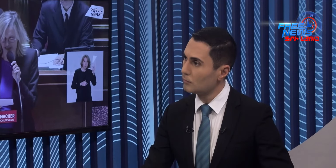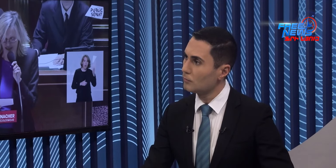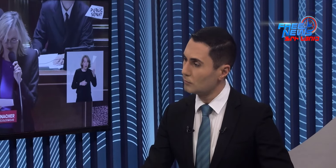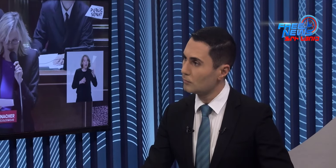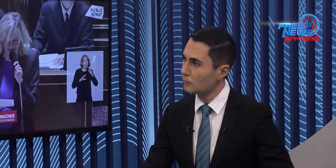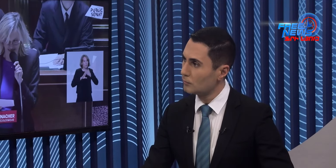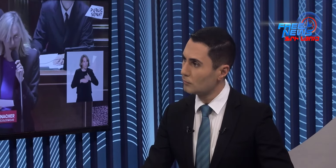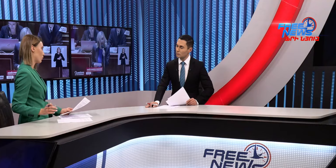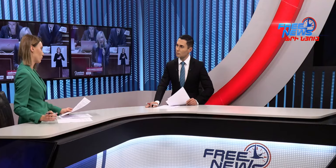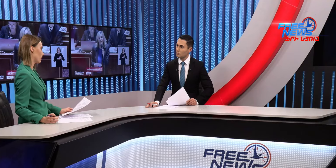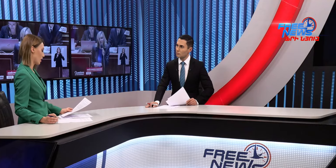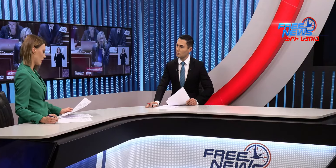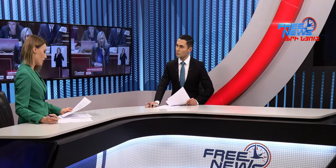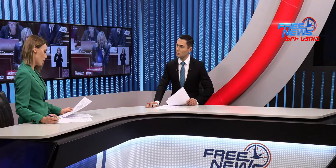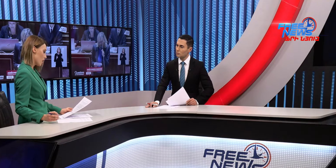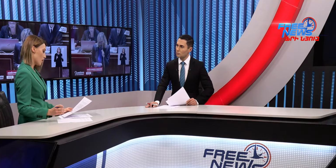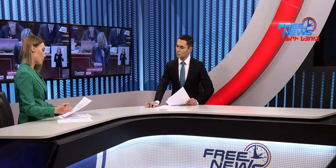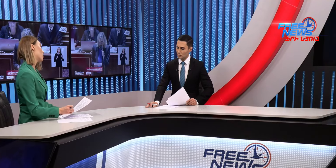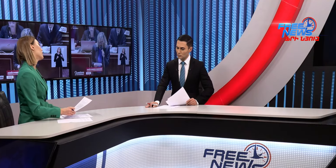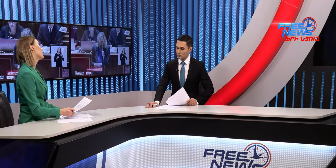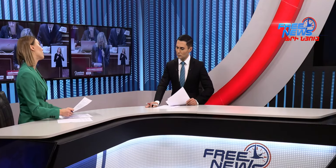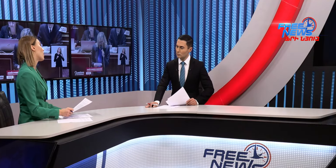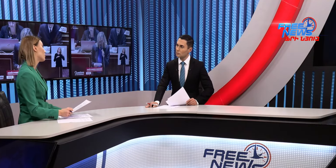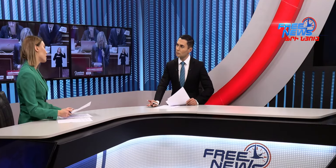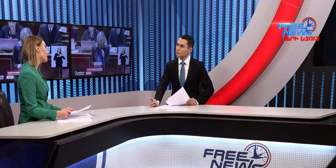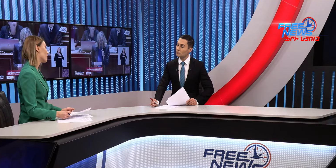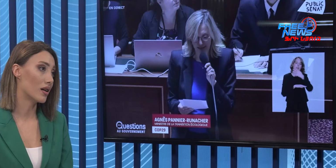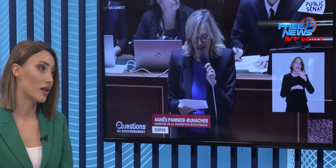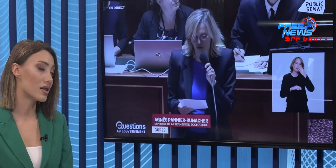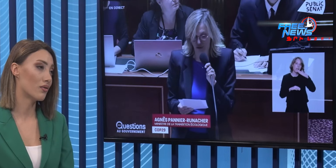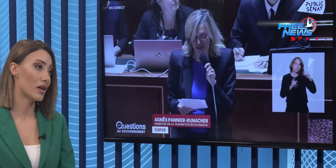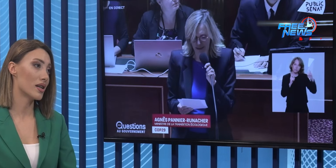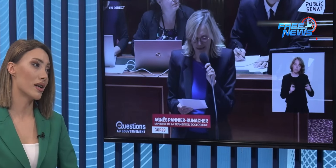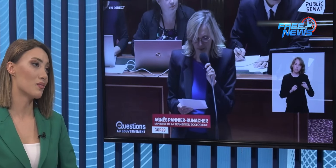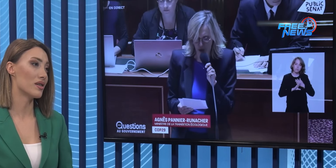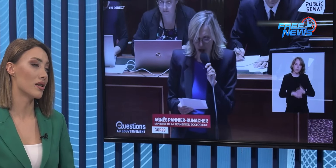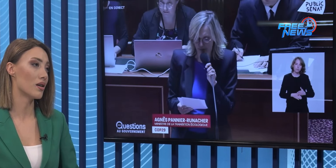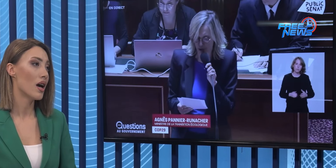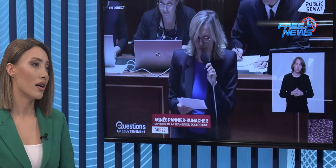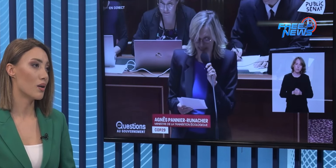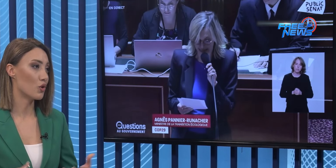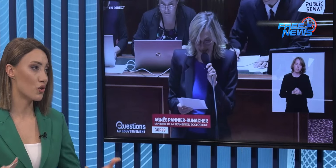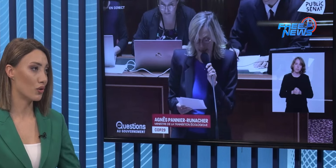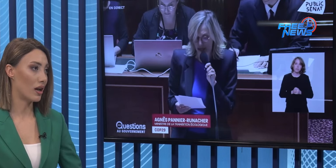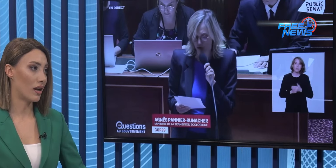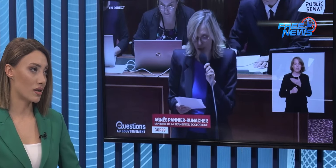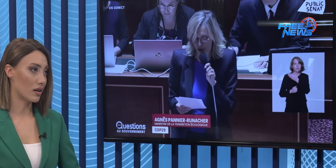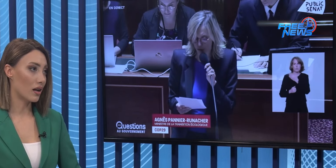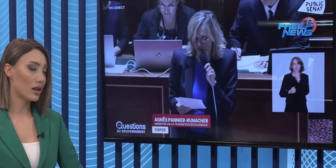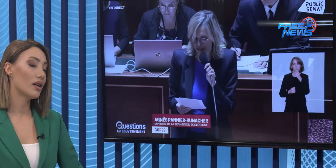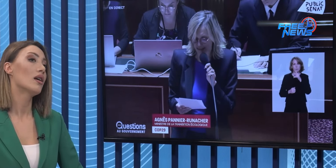չկա, թերևս միայն բոյկոտն է եղել։ Փոխարենը Բաքվից են արդարացել Ֆրանսիայի այսպիսի